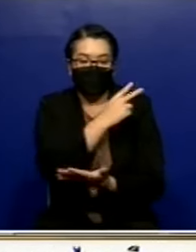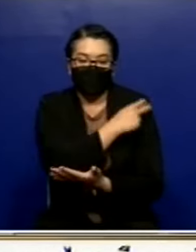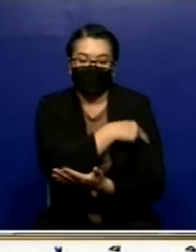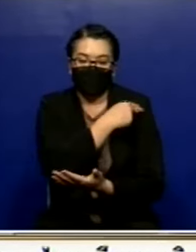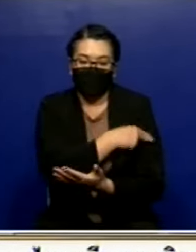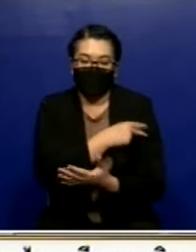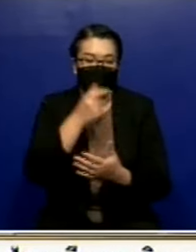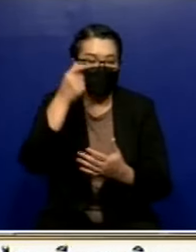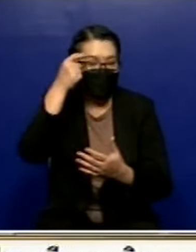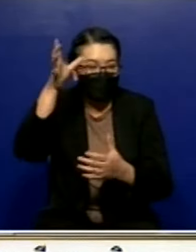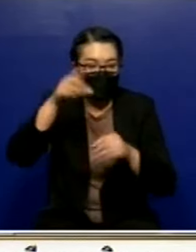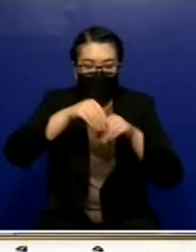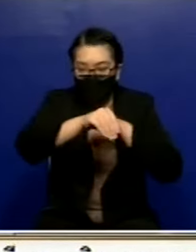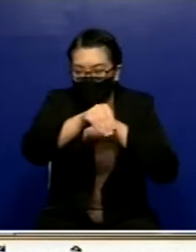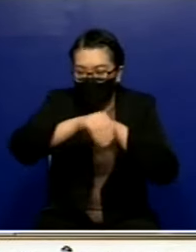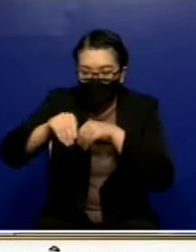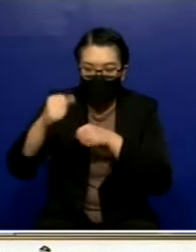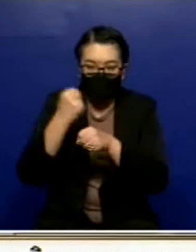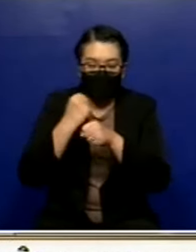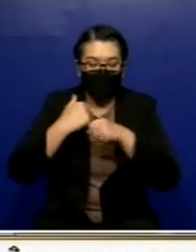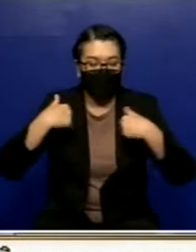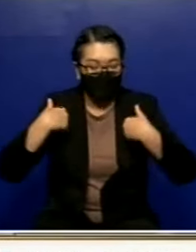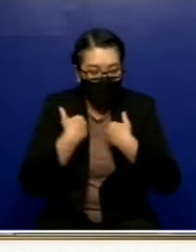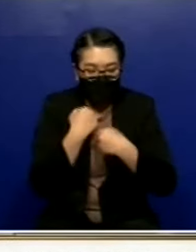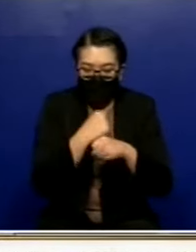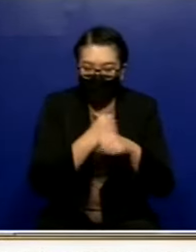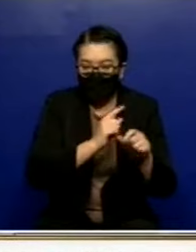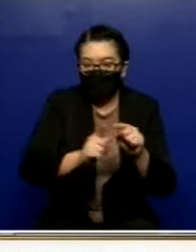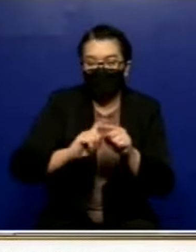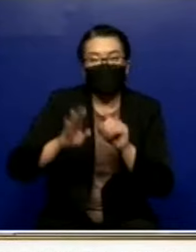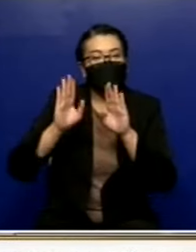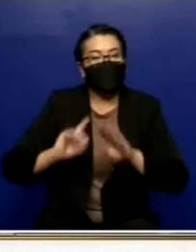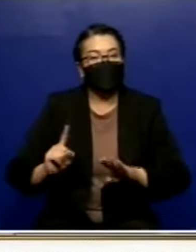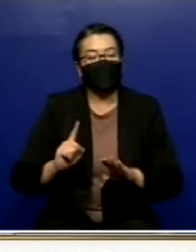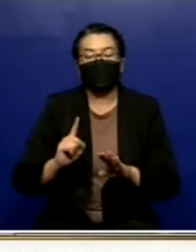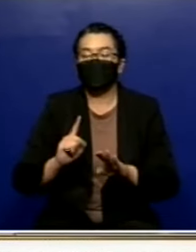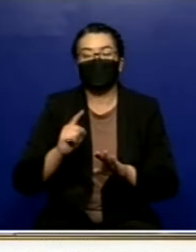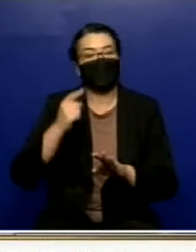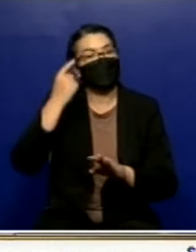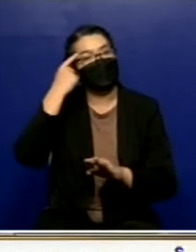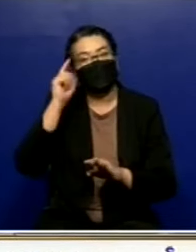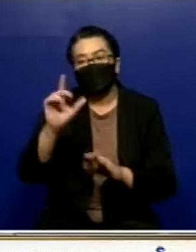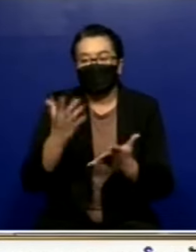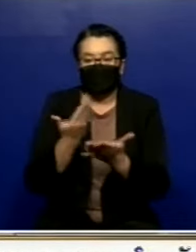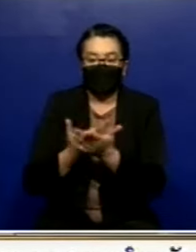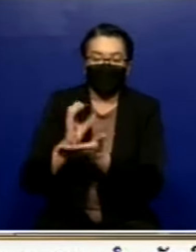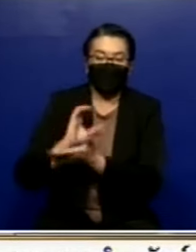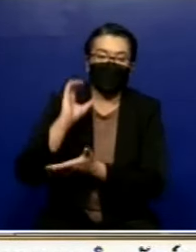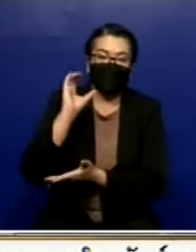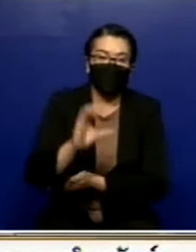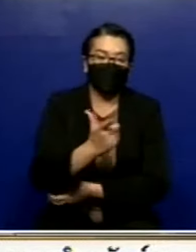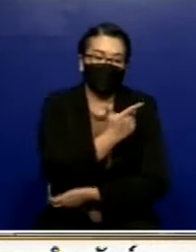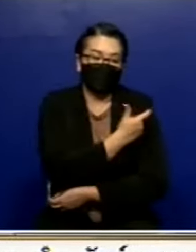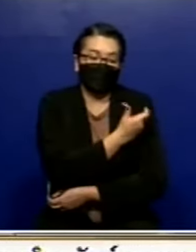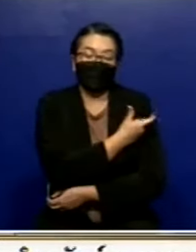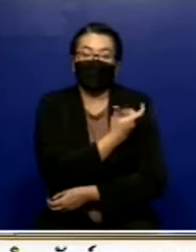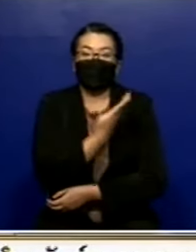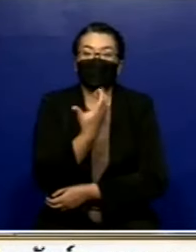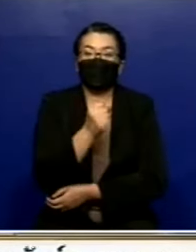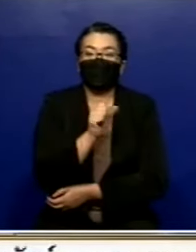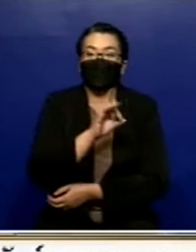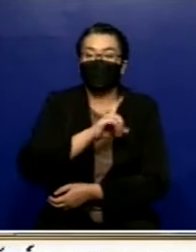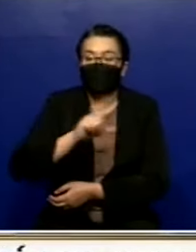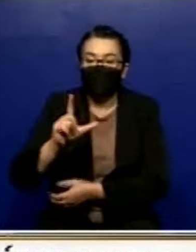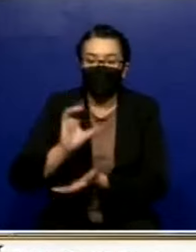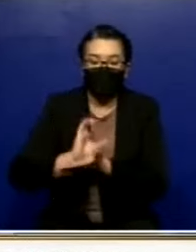ตางจัหวว่าเขาจะทำงานในเรื่องนี้อย่ไรแม้แต่งบชีดวัคซีน 18 ล้านที่กซวงสาธร